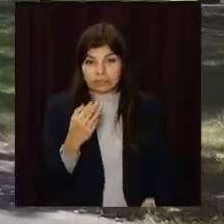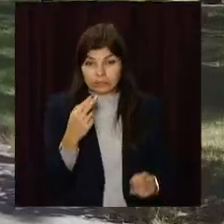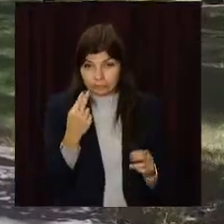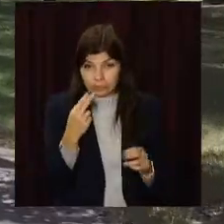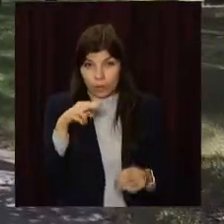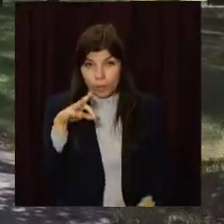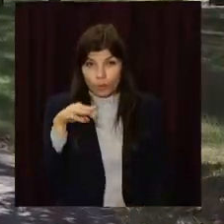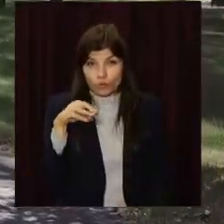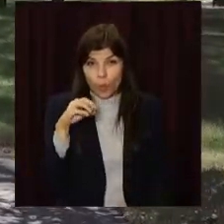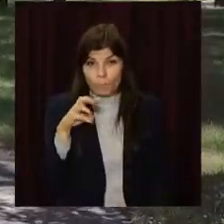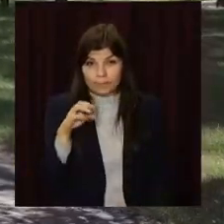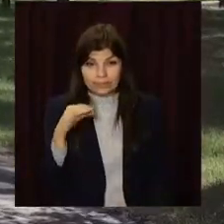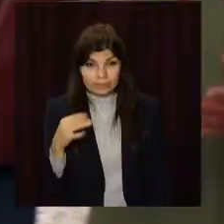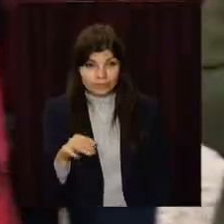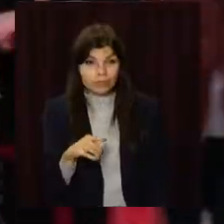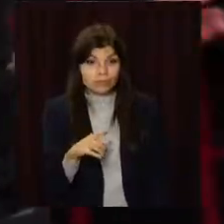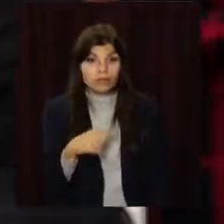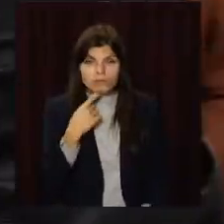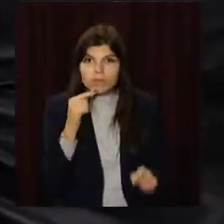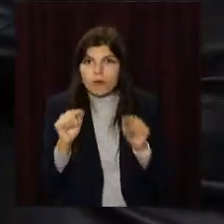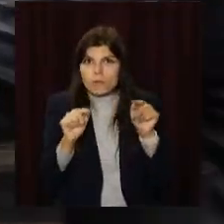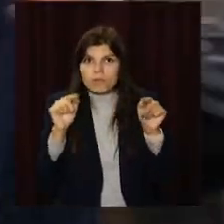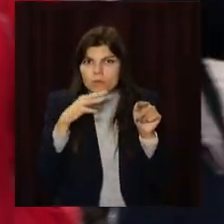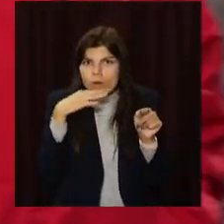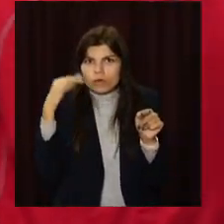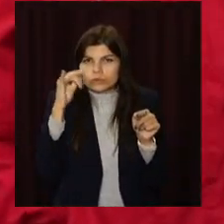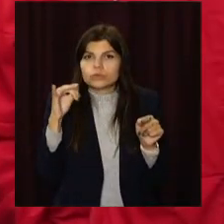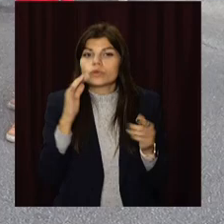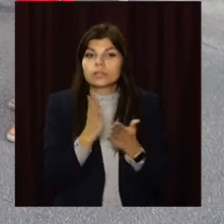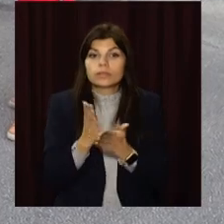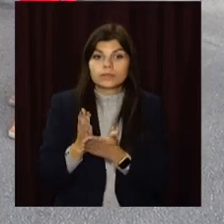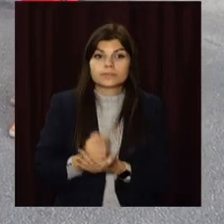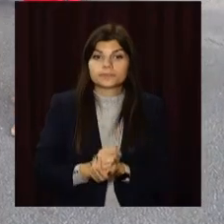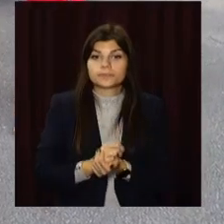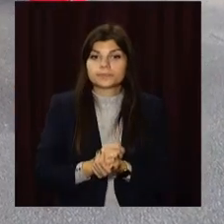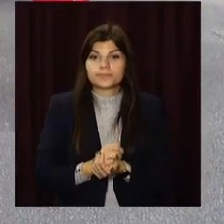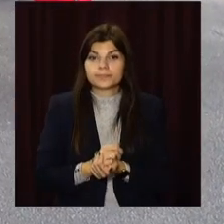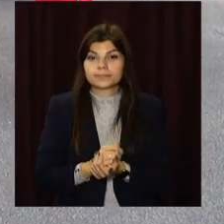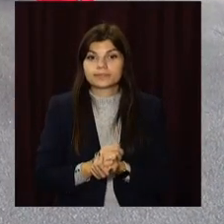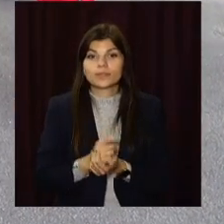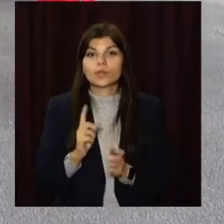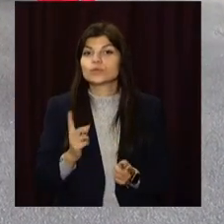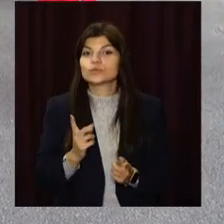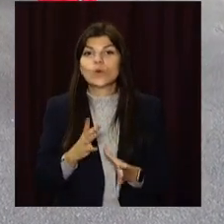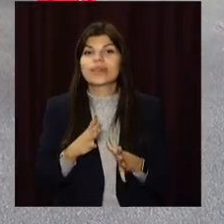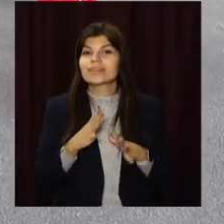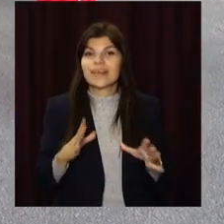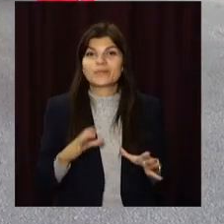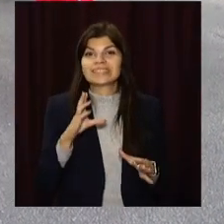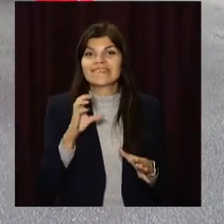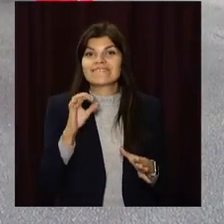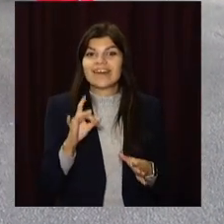екскурсанти рушають через сквер Івана Старова. Там на них чекає історична вікторина. Чого не було у